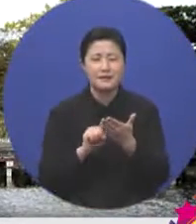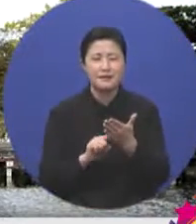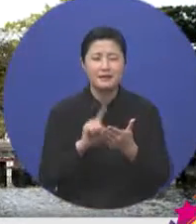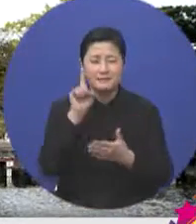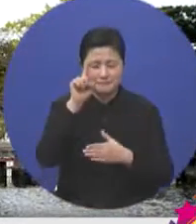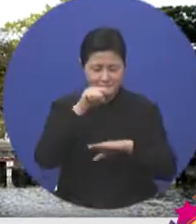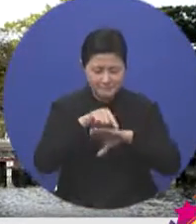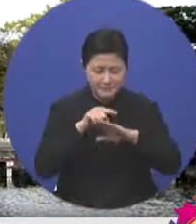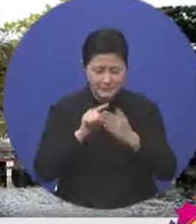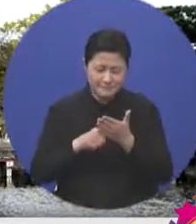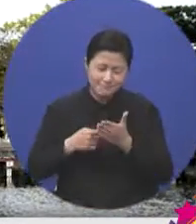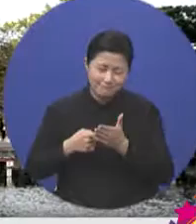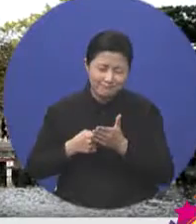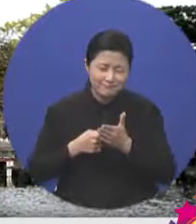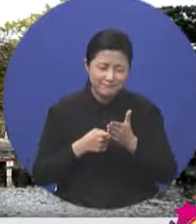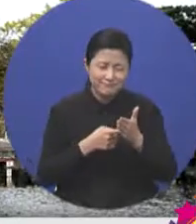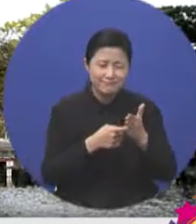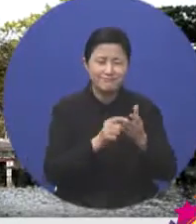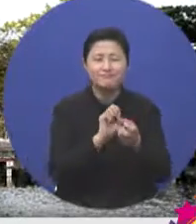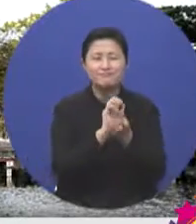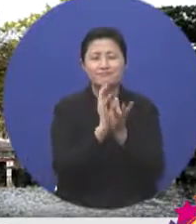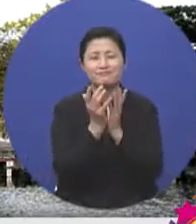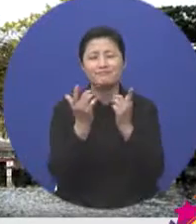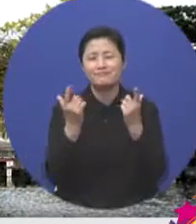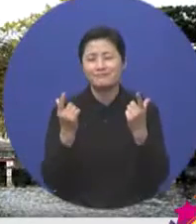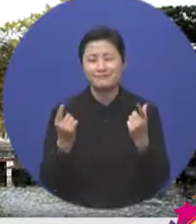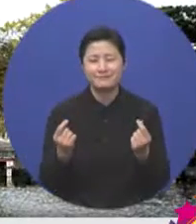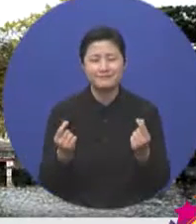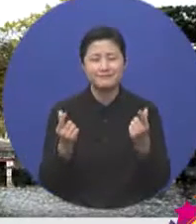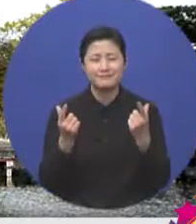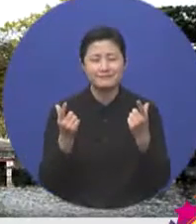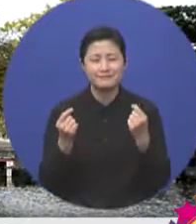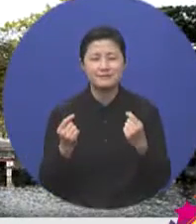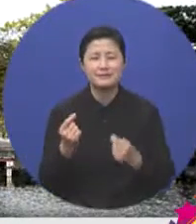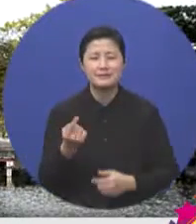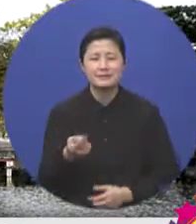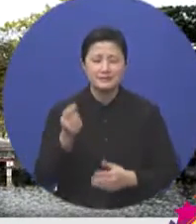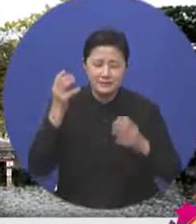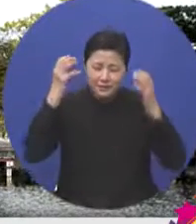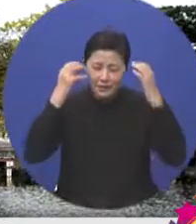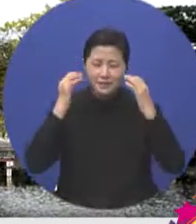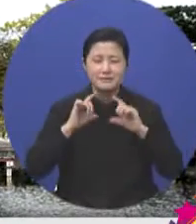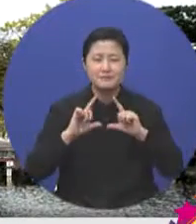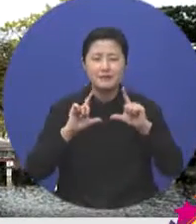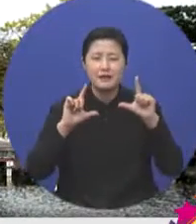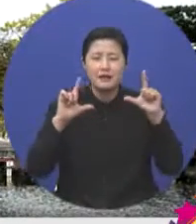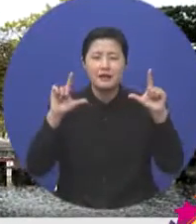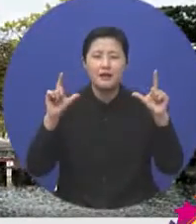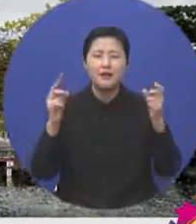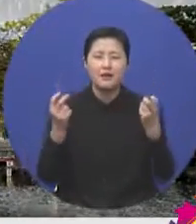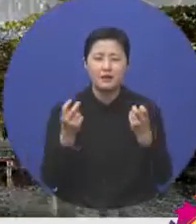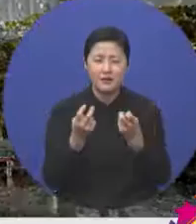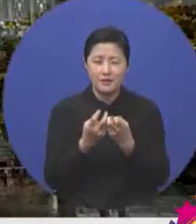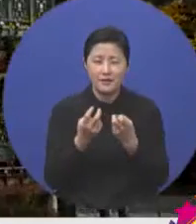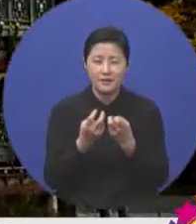일편단심 민들레야 우여 여름 노른